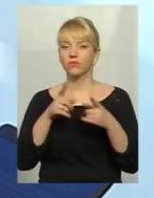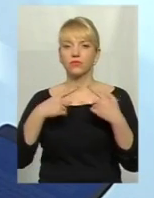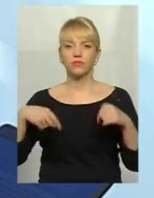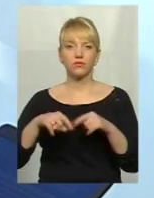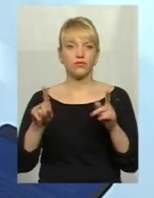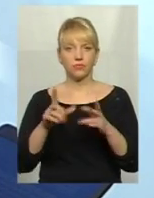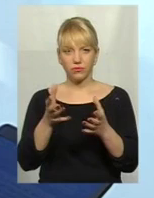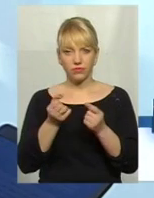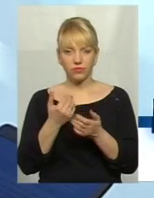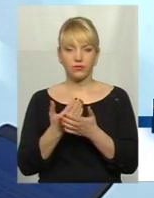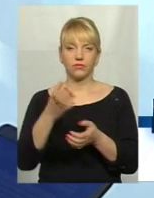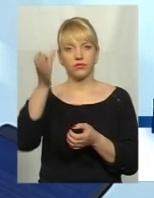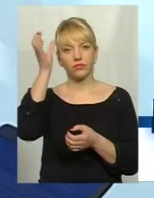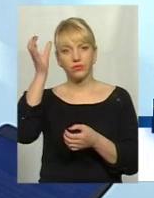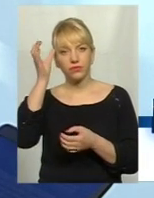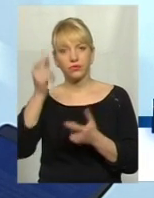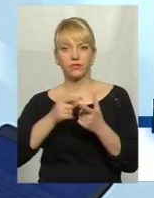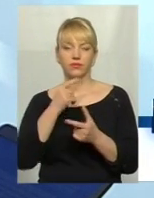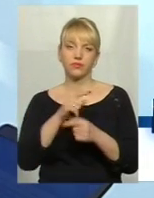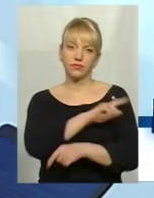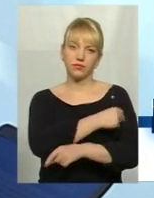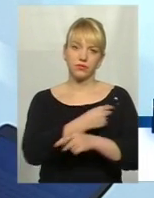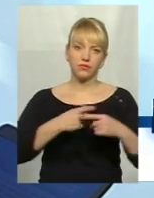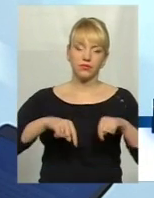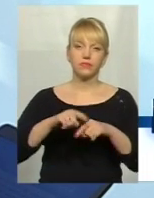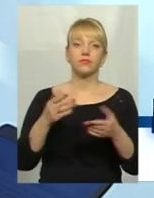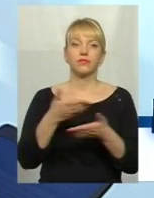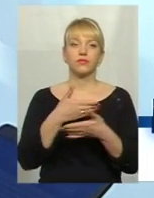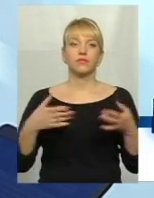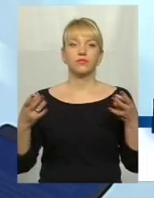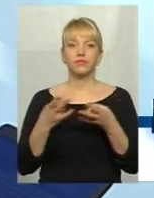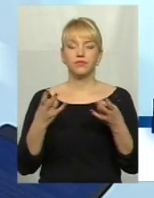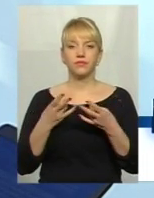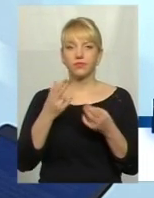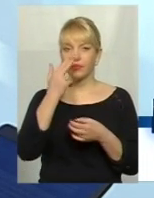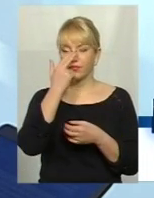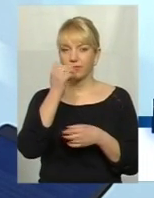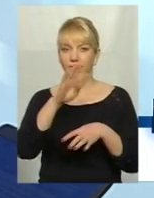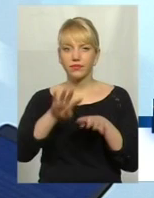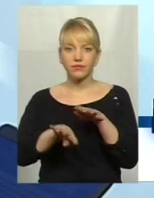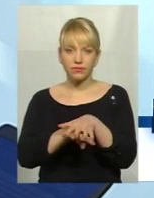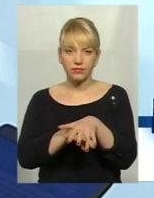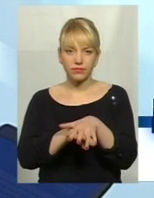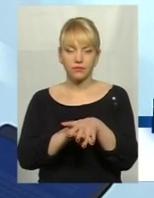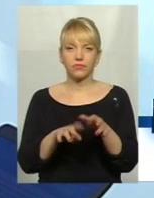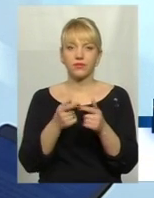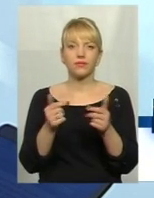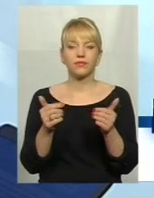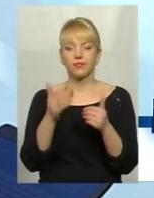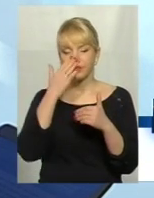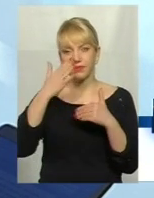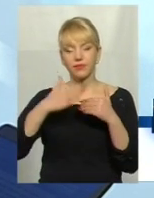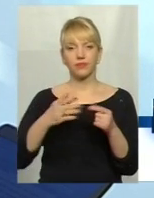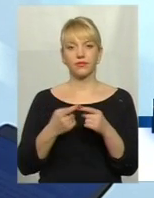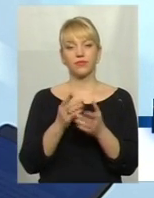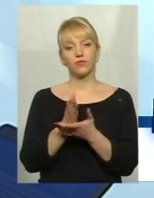чи освіту, чи медицину, ми маємо адаптувати їх, максимально наближивши послугу,